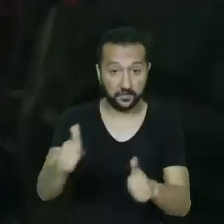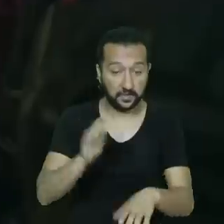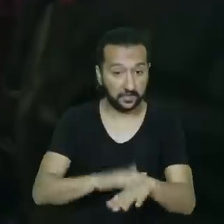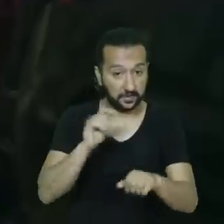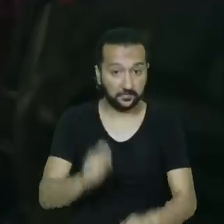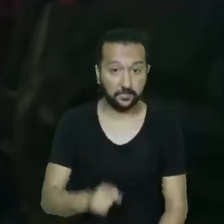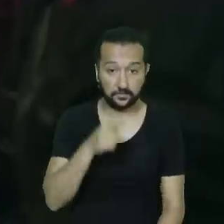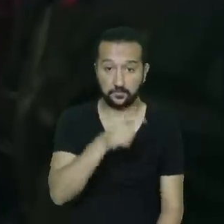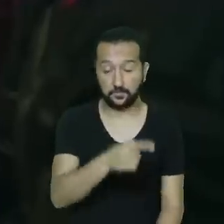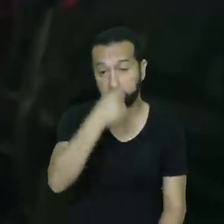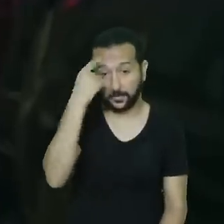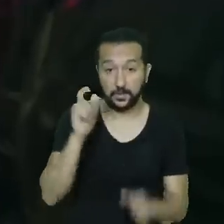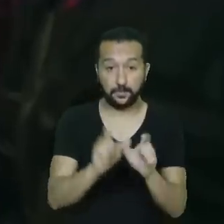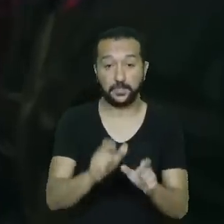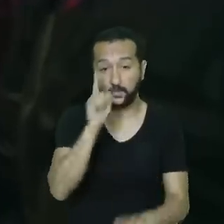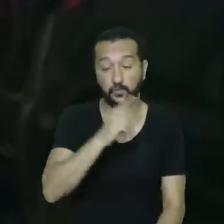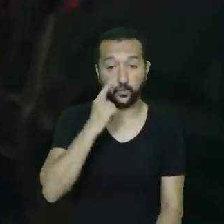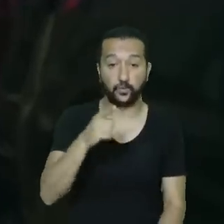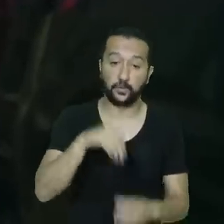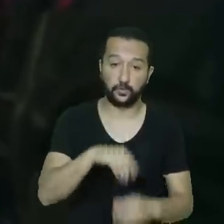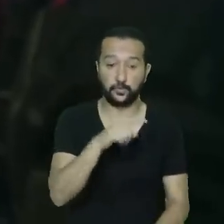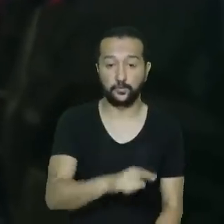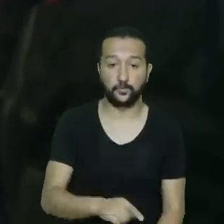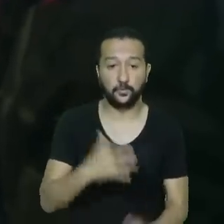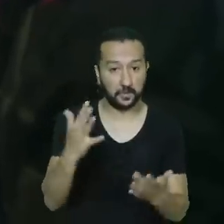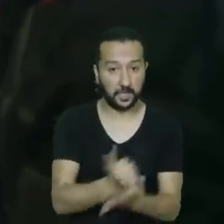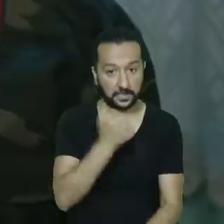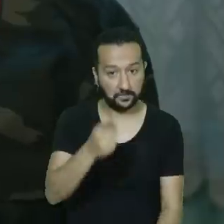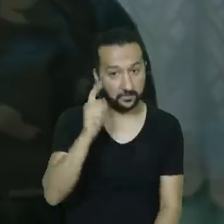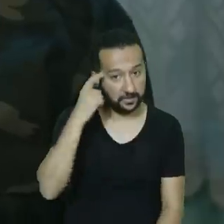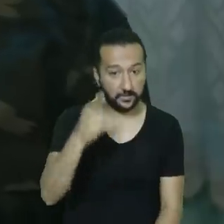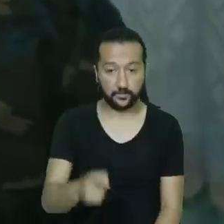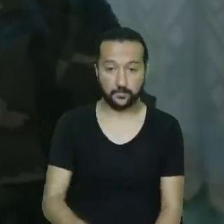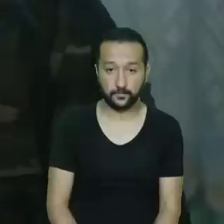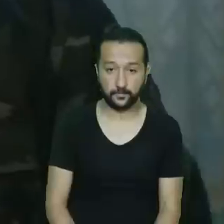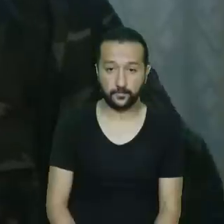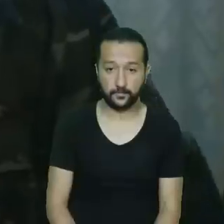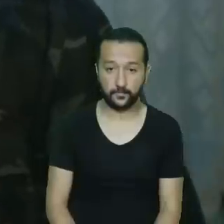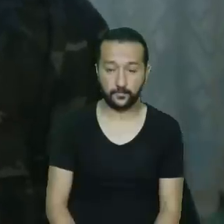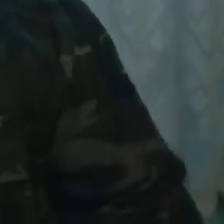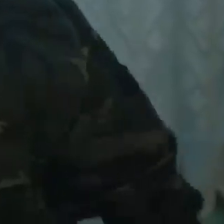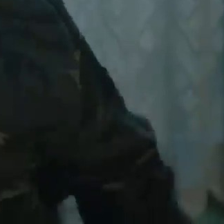etsem? Hani bekçiler yönünden diyorum. Kazanır mıyım sence? Hı?